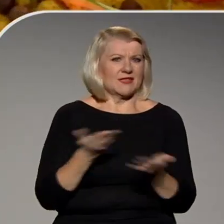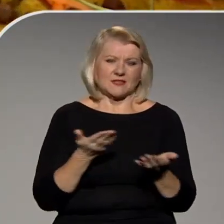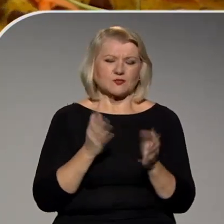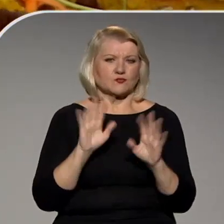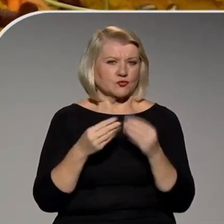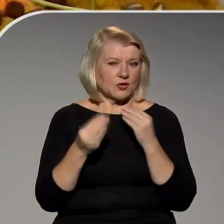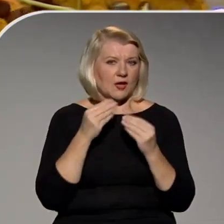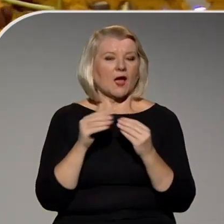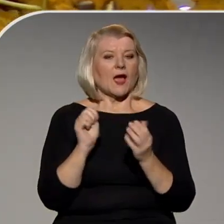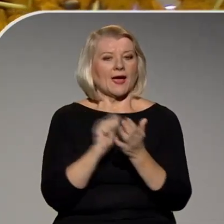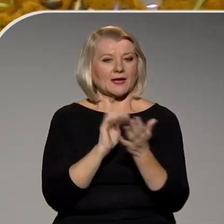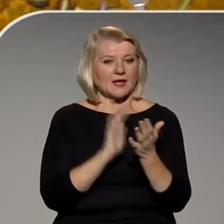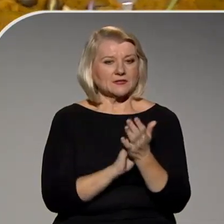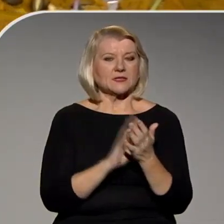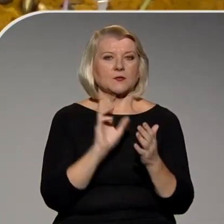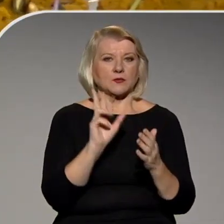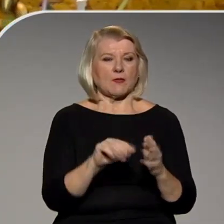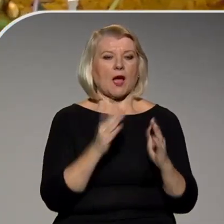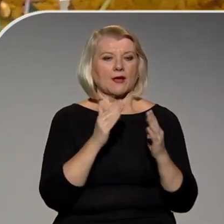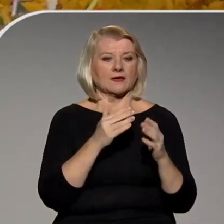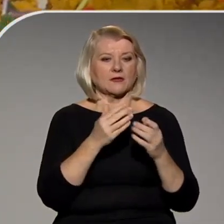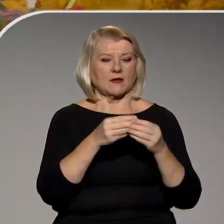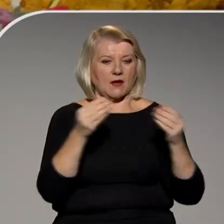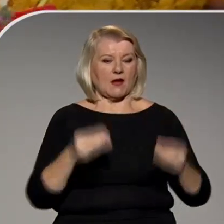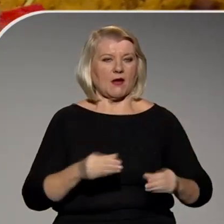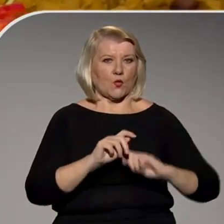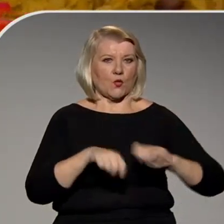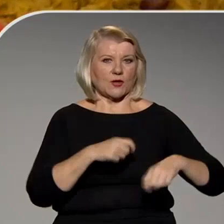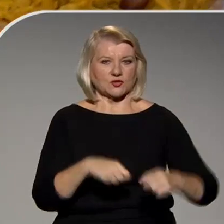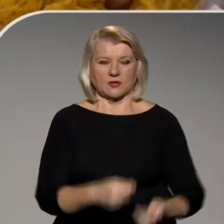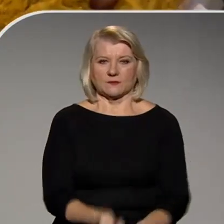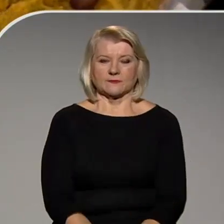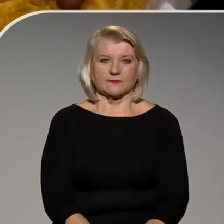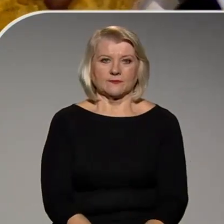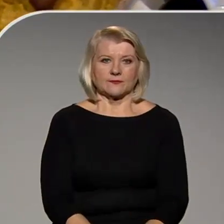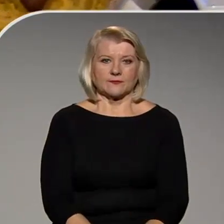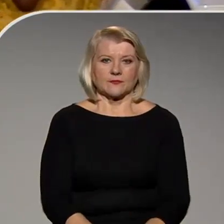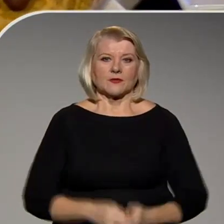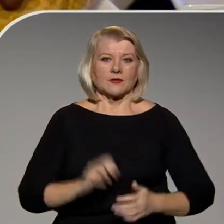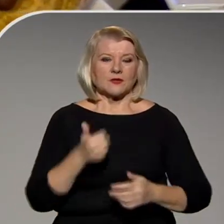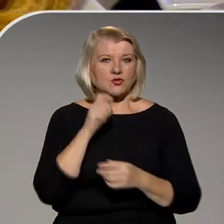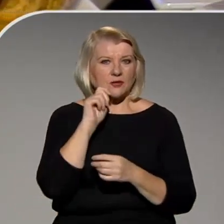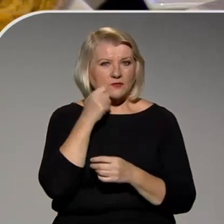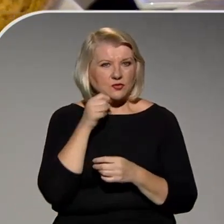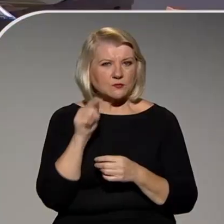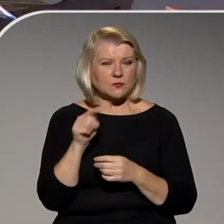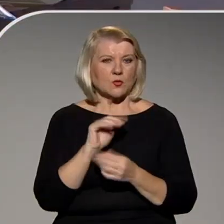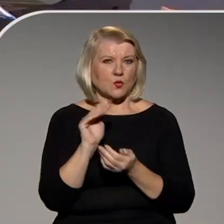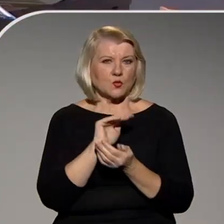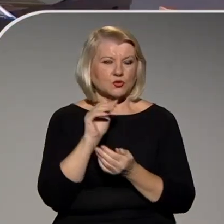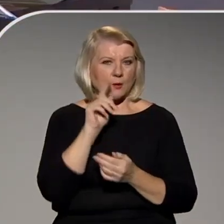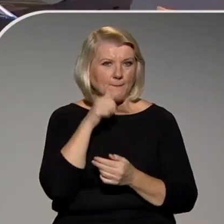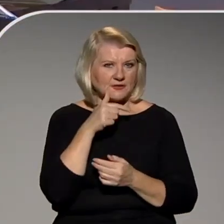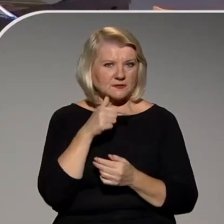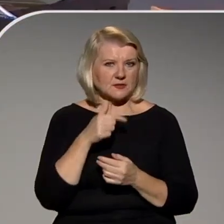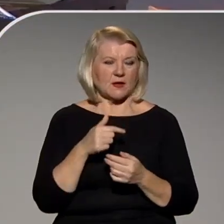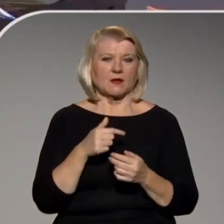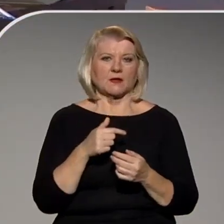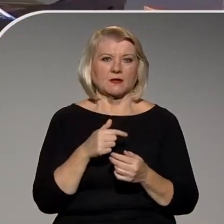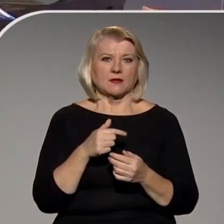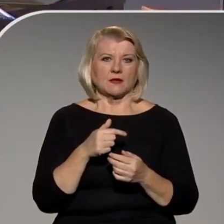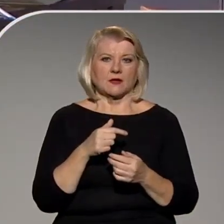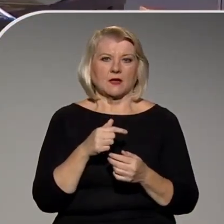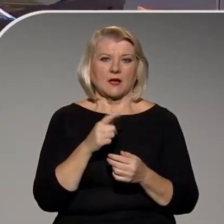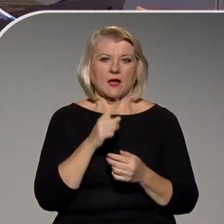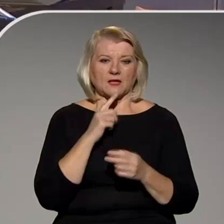je opět v mojí nové kuchařce vyladěno na talíři. Já si ještě všímám tamhle těch kuřecích prsou, ty jsme asi pravděpodobně zabalili